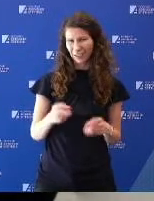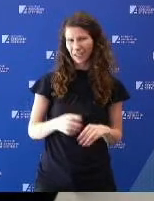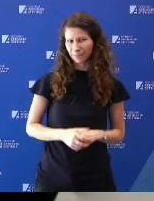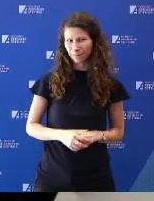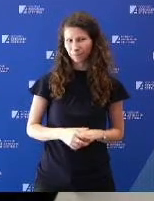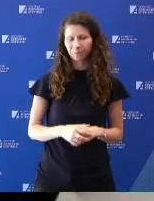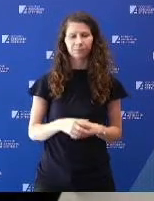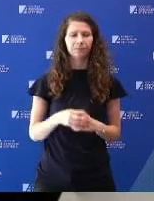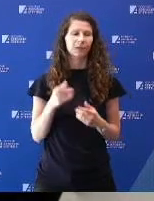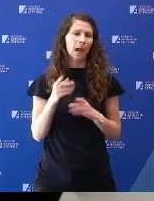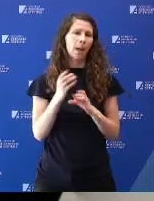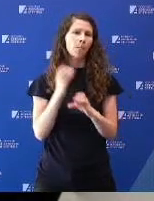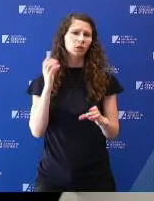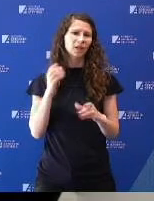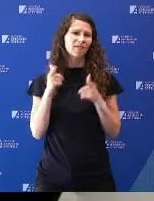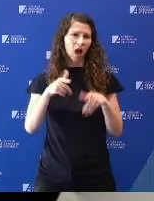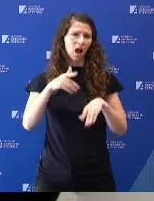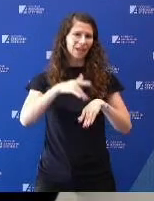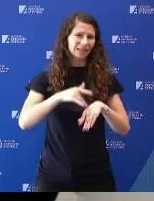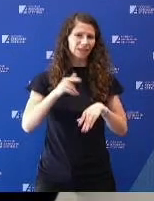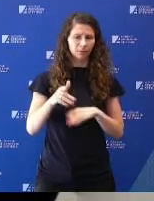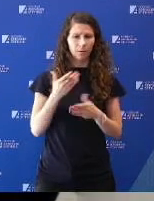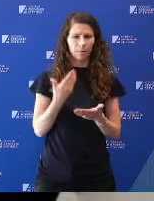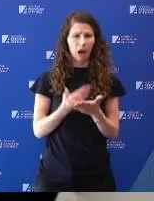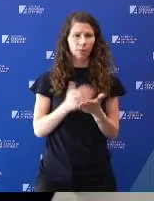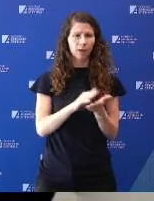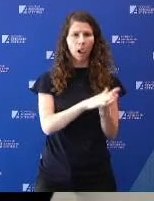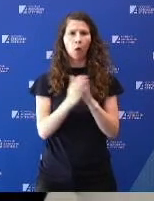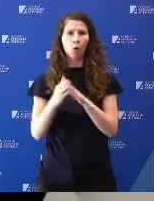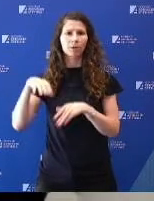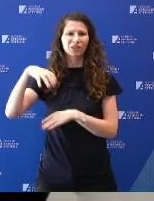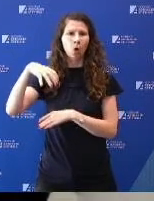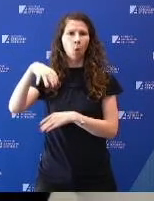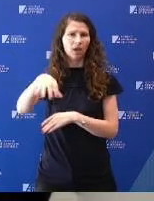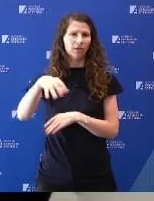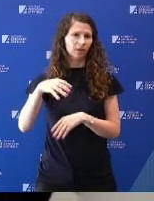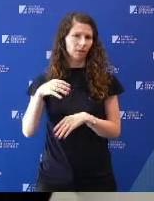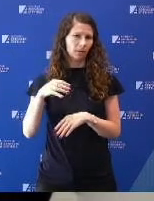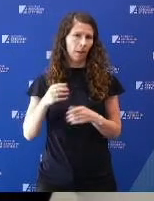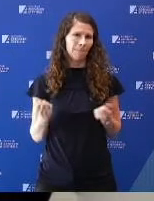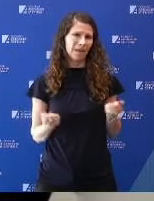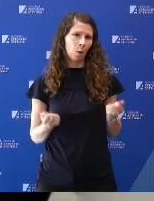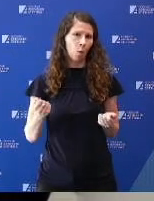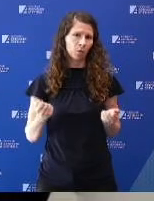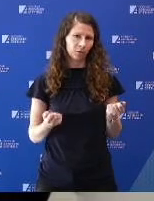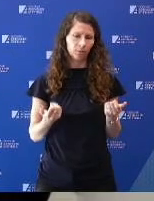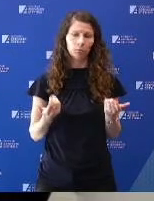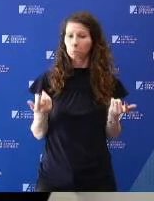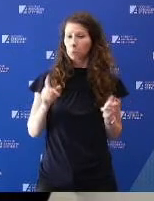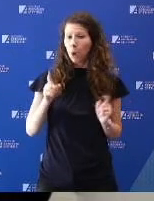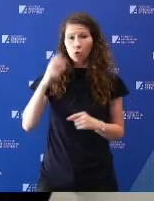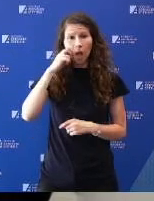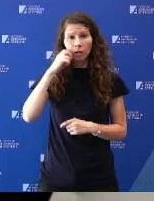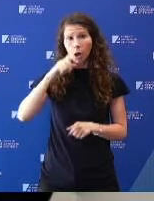vom Busfahrer, von der Busfahrerin hin zum Drohnenpiloten, das können auch ältere Menschen, da können auch ältere Menschen sich